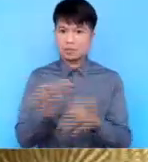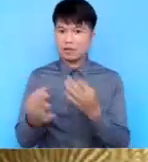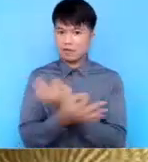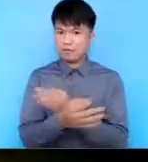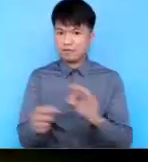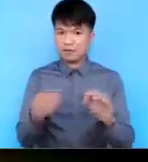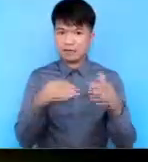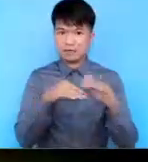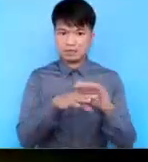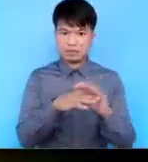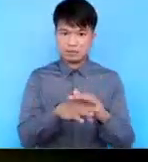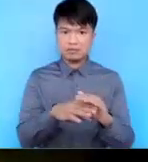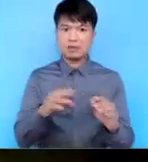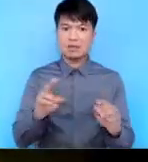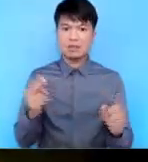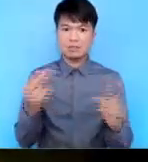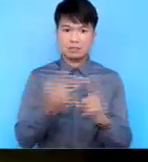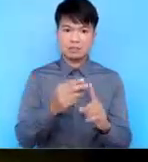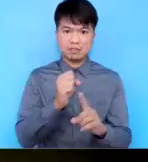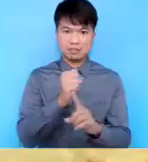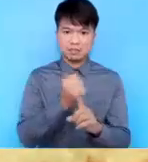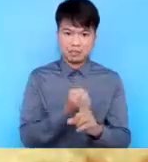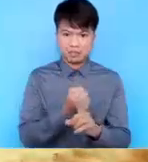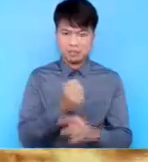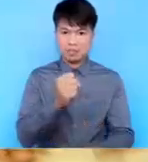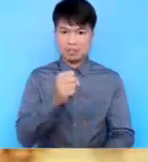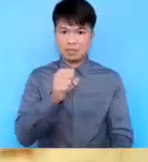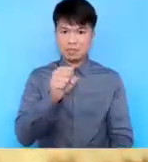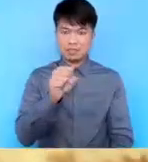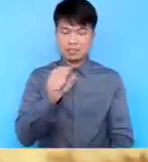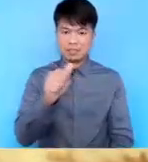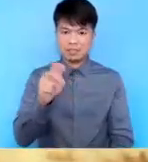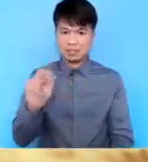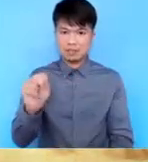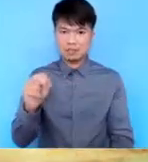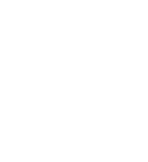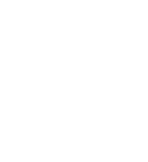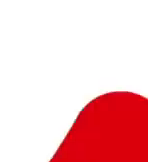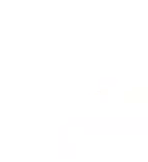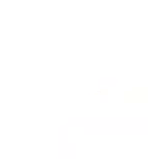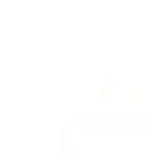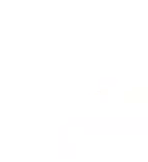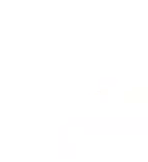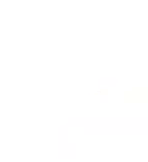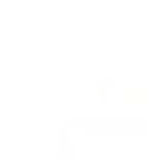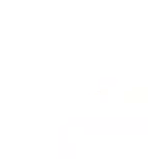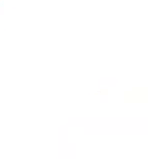November 12. Nagbabalita mula sa Frontline, Gio Robles, News 5.